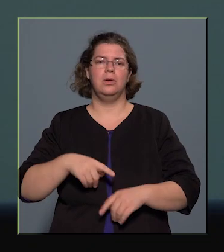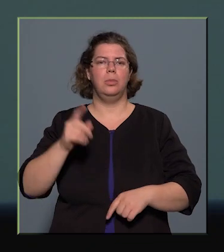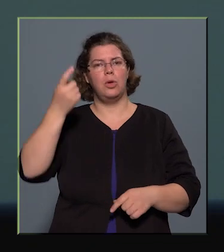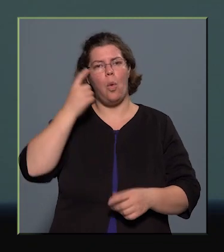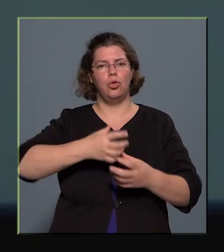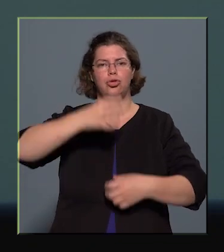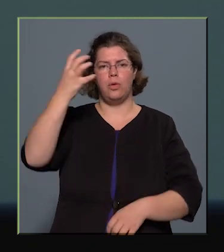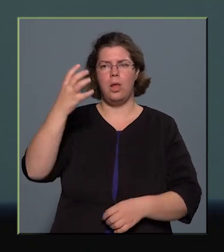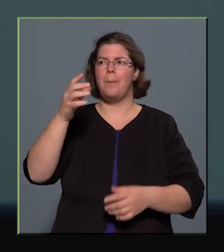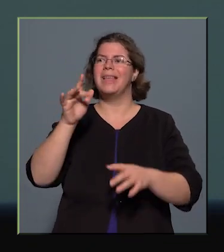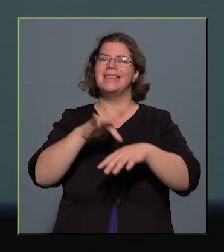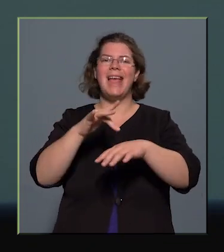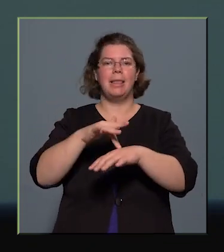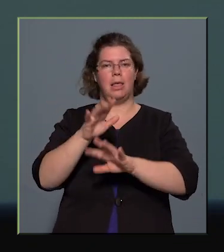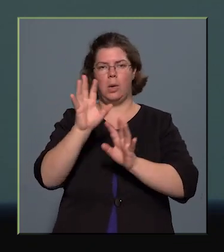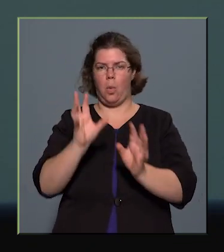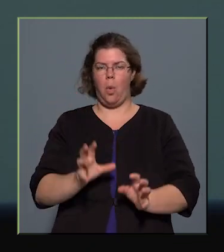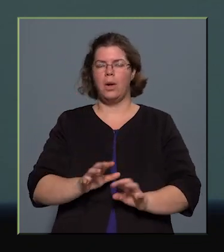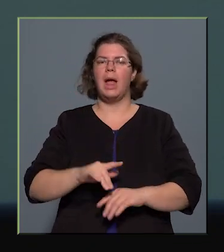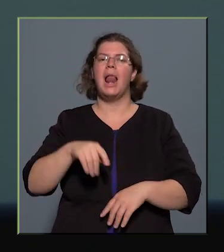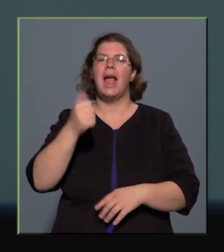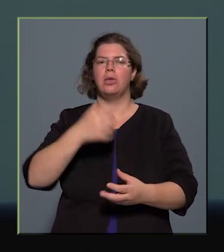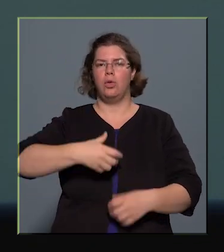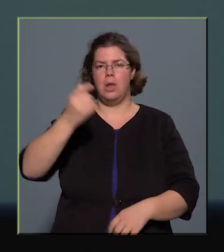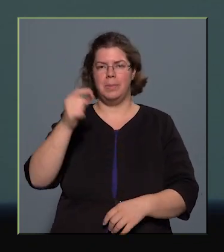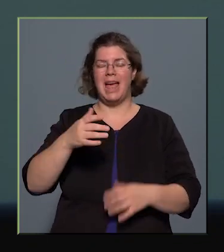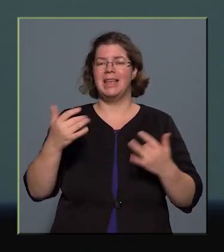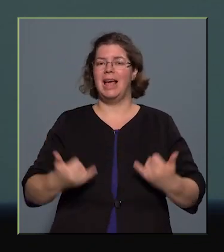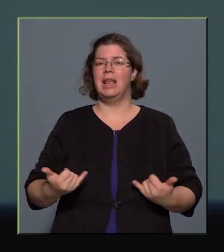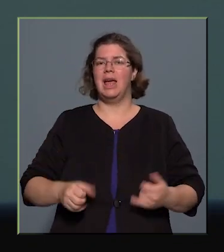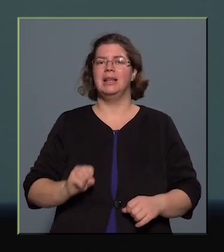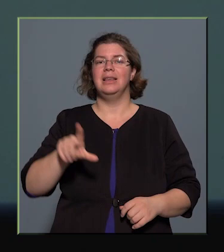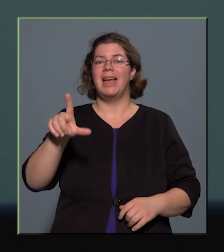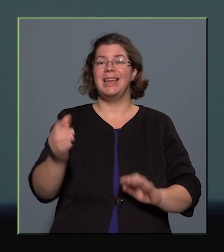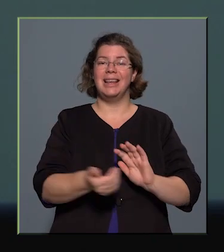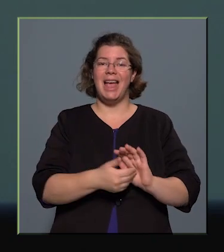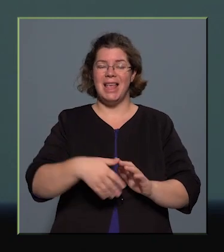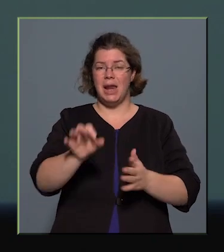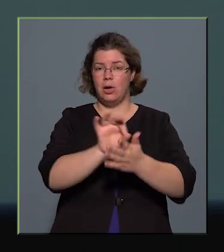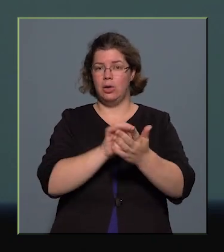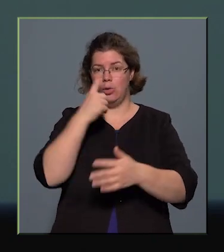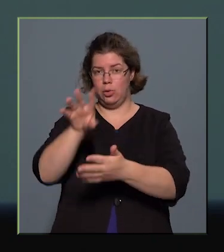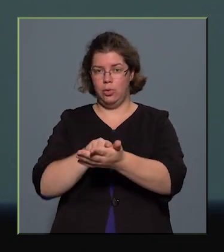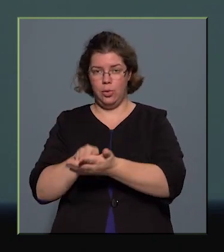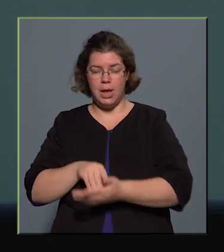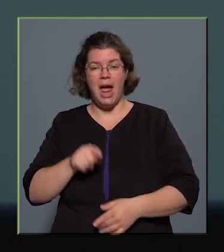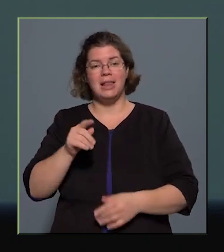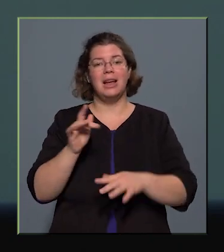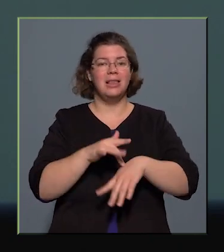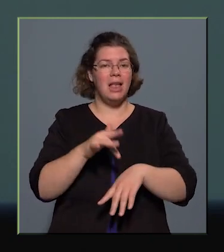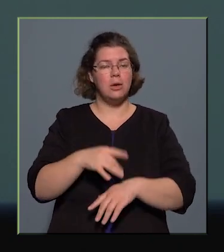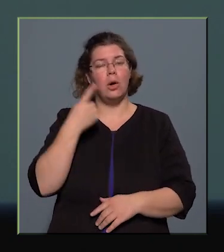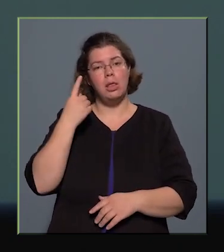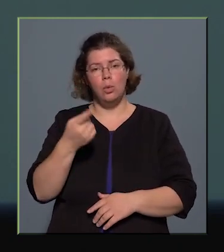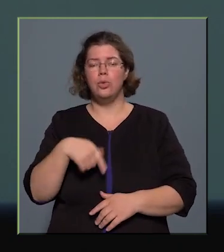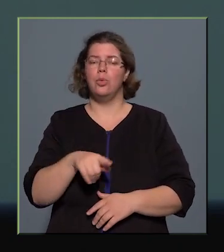szenzorok esetében, ami egyébként egy oszlop esetében jelenleg 12 000 adatot tud gyűjteni. Ezeket a szenzorokat tudjuk arra